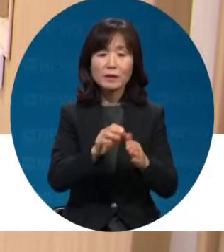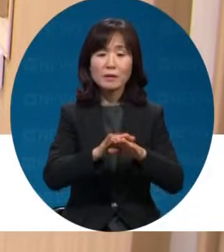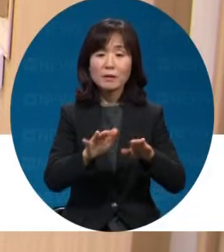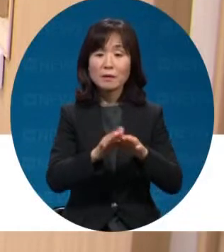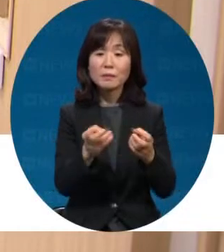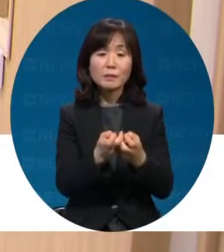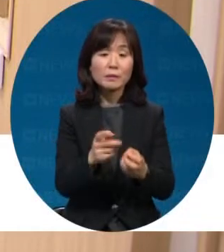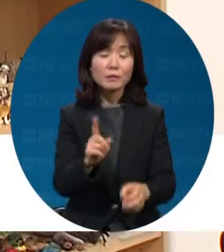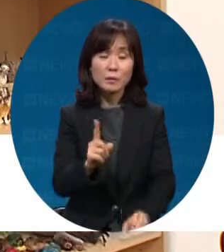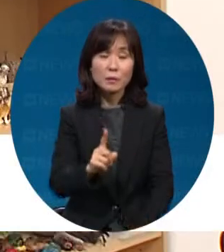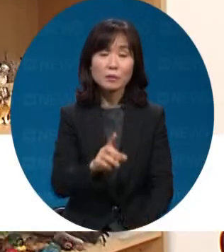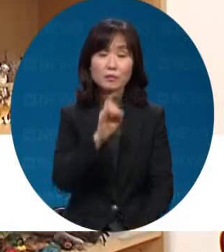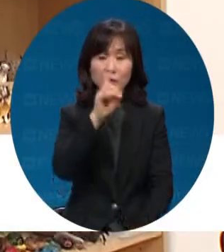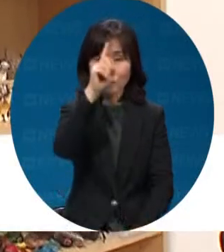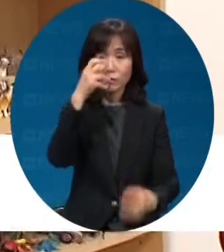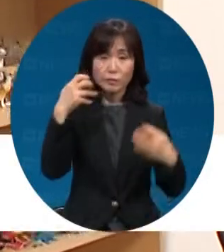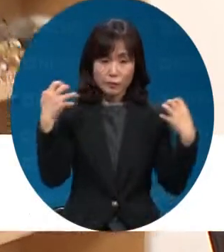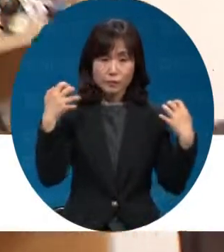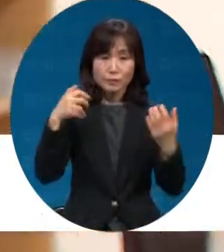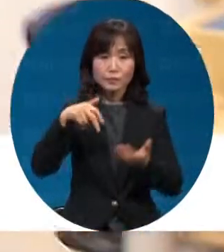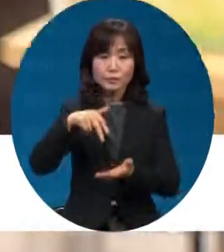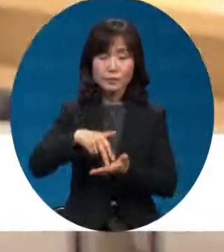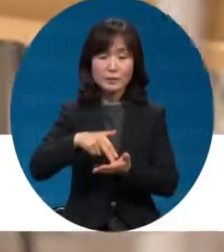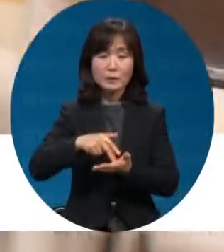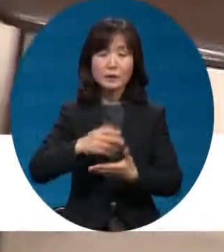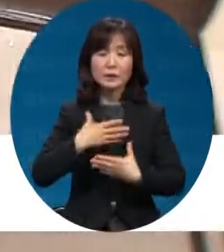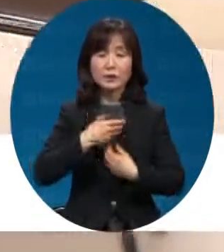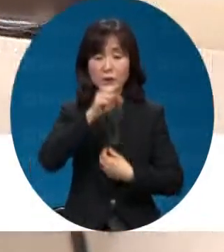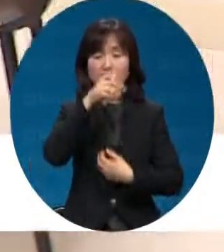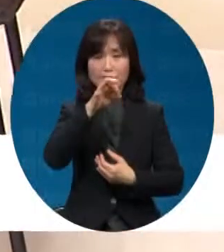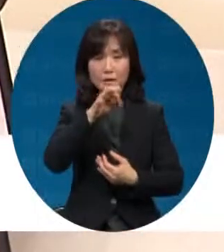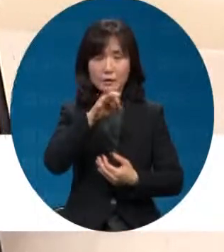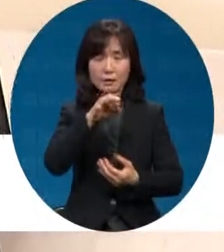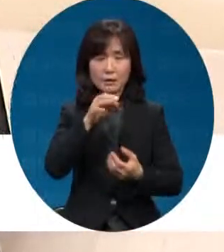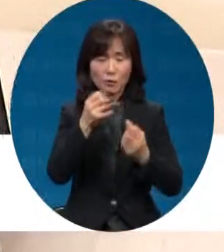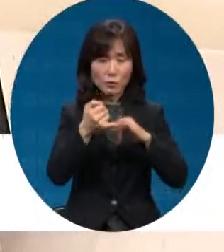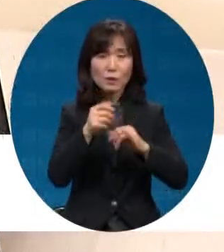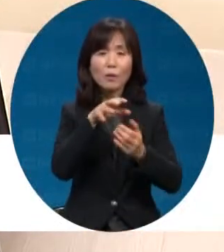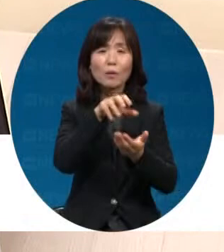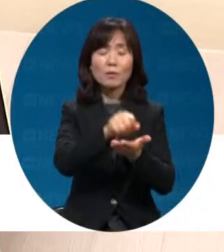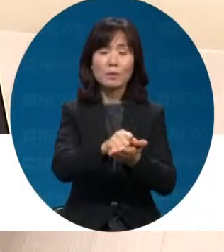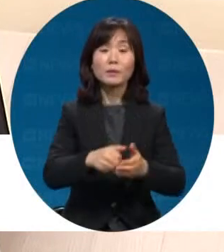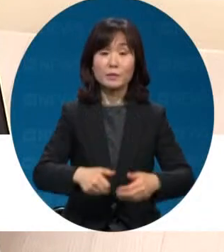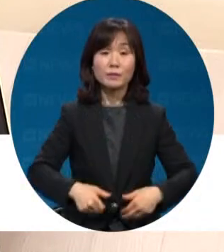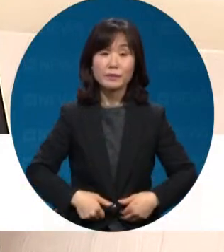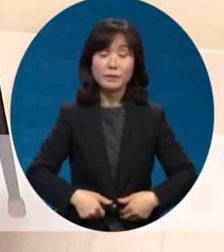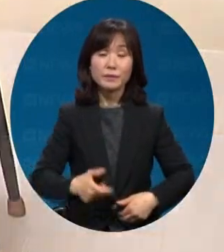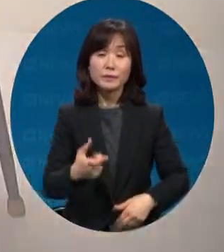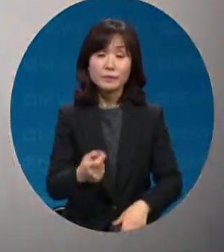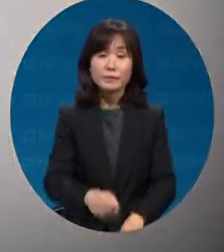해결하기 위해서는 이제 중앙정부 차원의 안정된 예산이 반드시 확보가 되어야 할 것입니다.